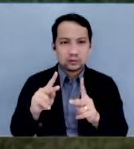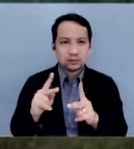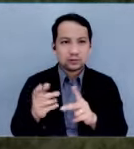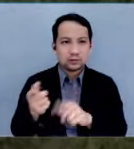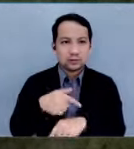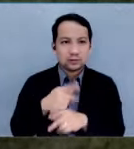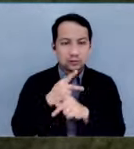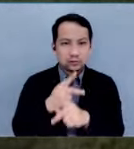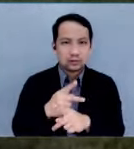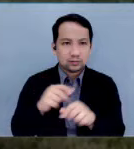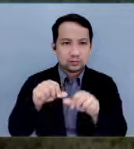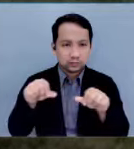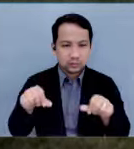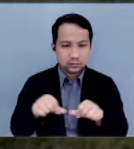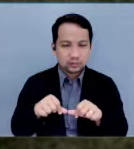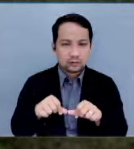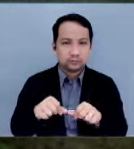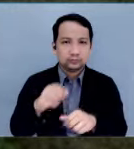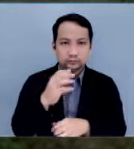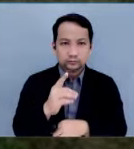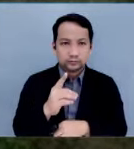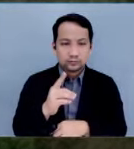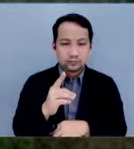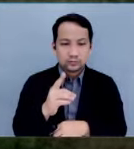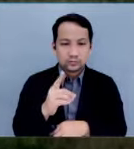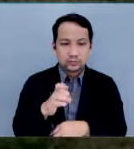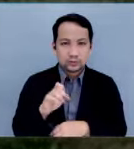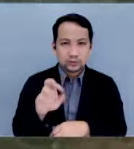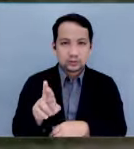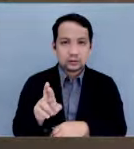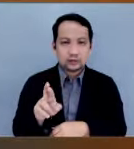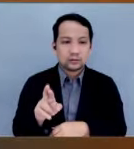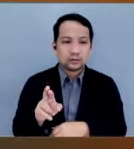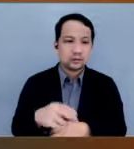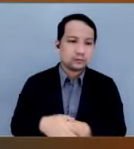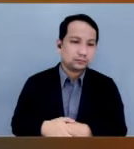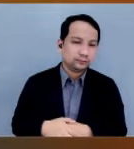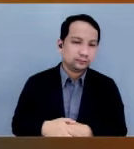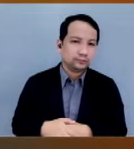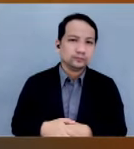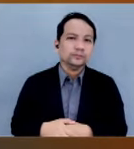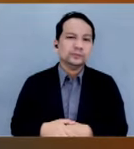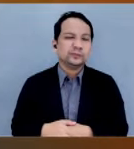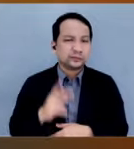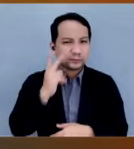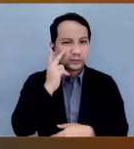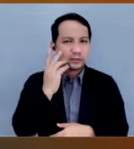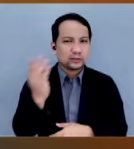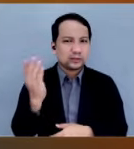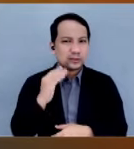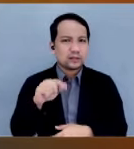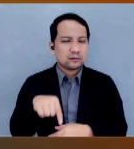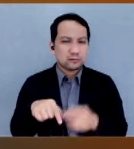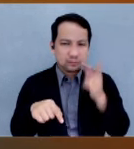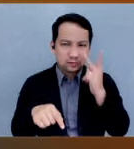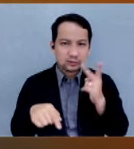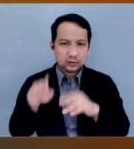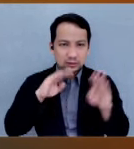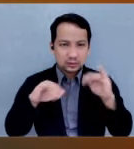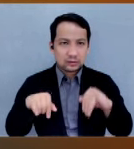Area Management Board ng Department of Environment and Natural Resources. So, doon pa lang may problema na ho tayo